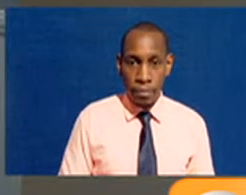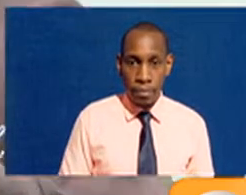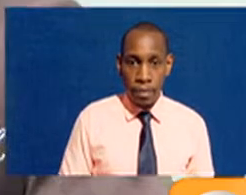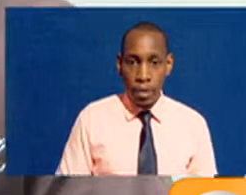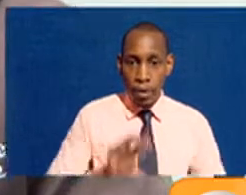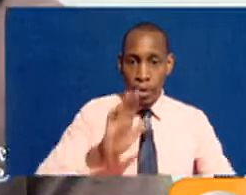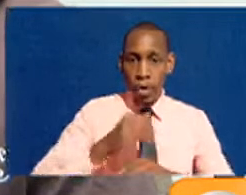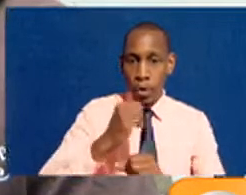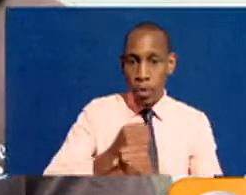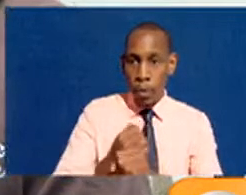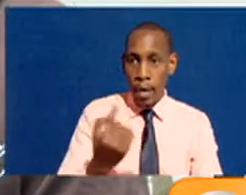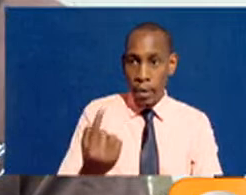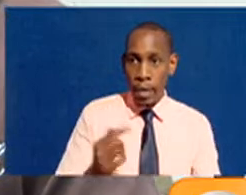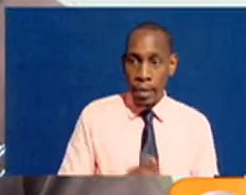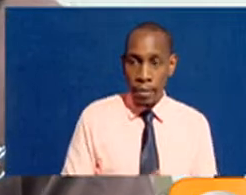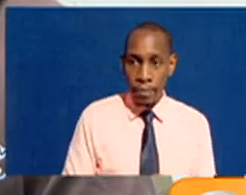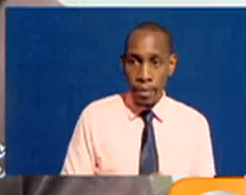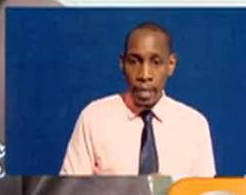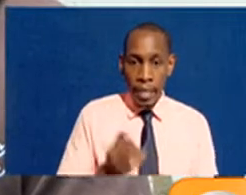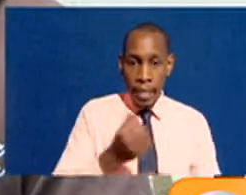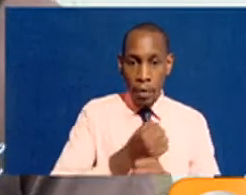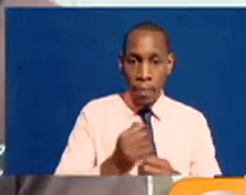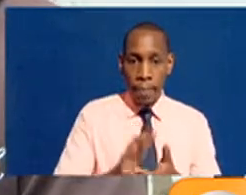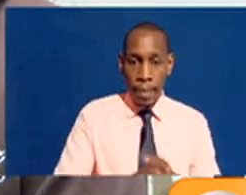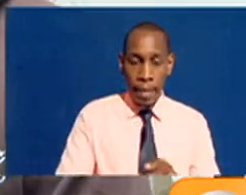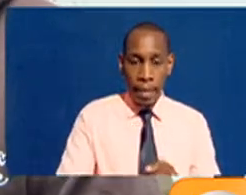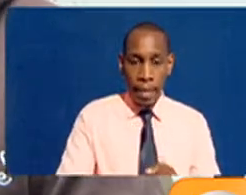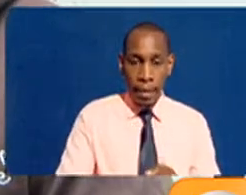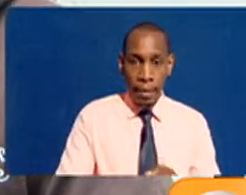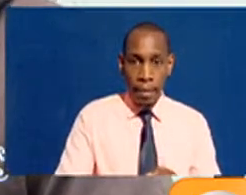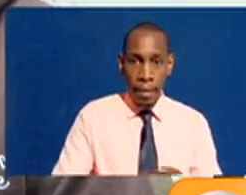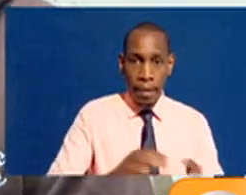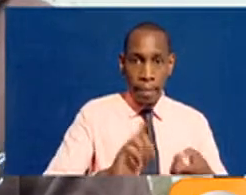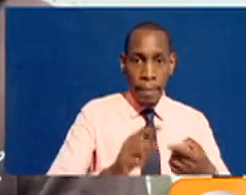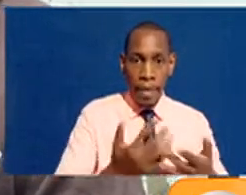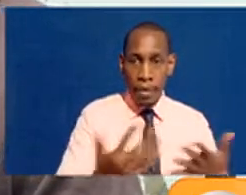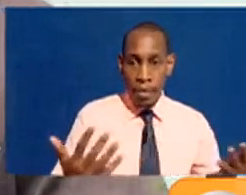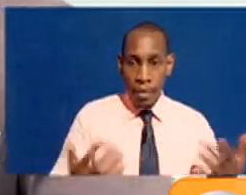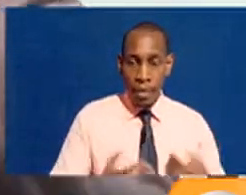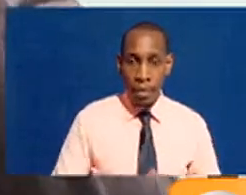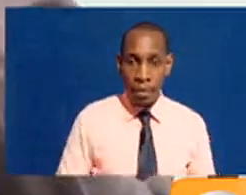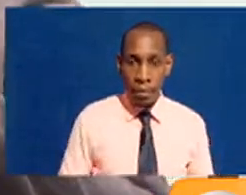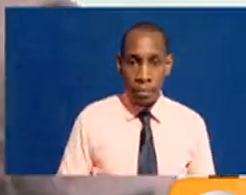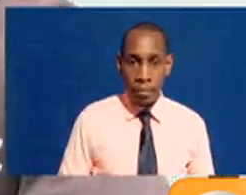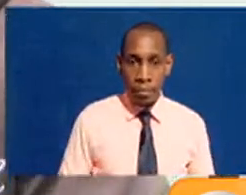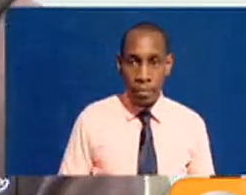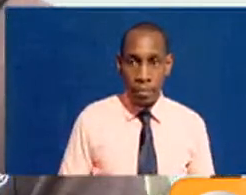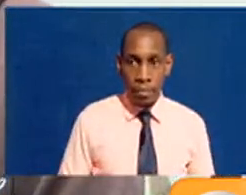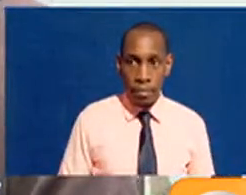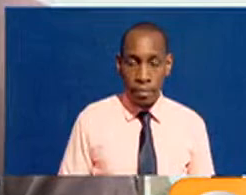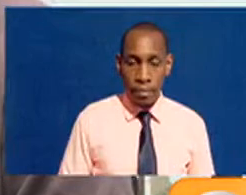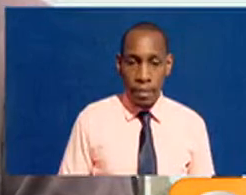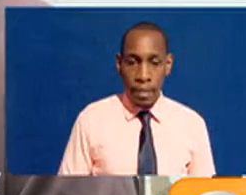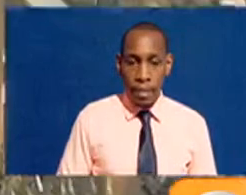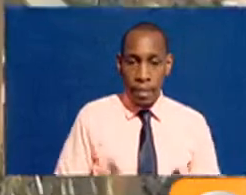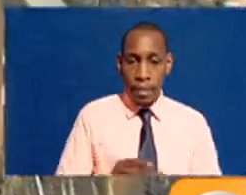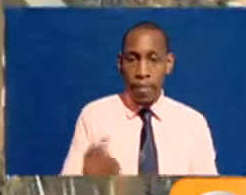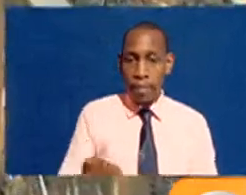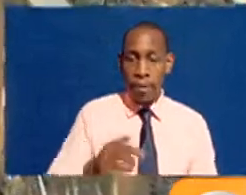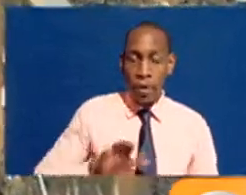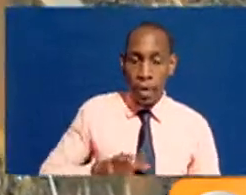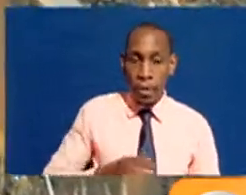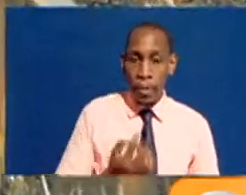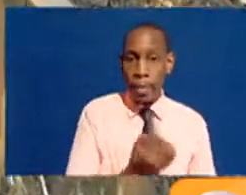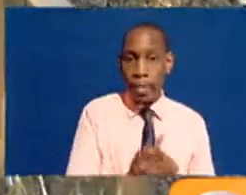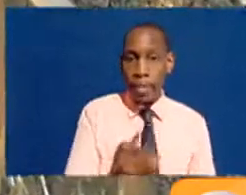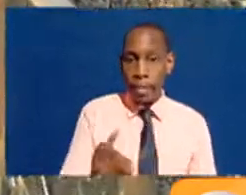umeitiwa kazi moja kama fabrication alone, so hiyo site utapatana na watu wengi. Alafu ni mimi mwanamke peke yake.